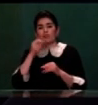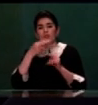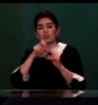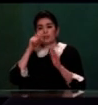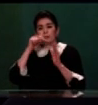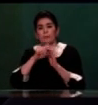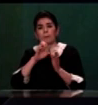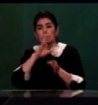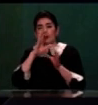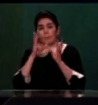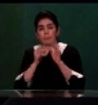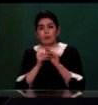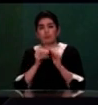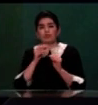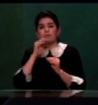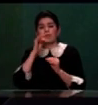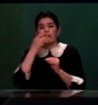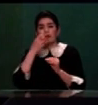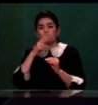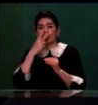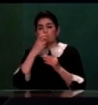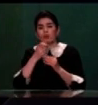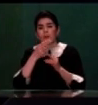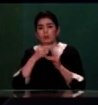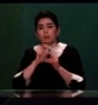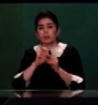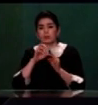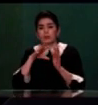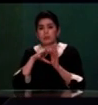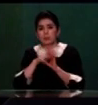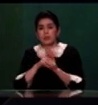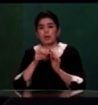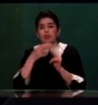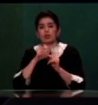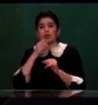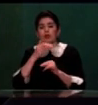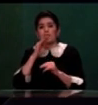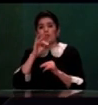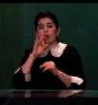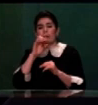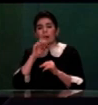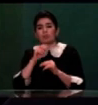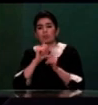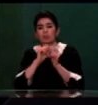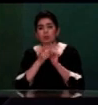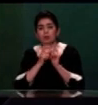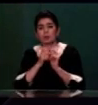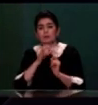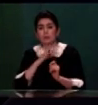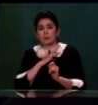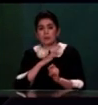Papkaning ichidagi barcha, demak, fayllar ko'rinmas holga kelgan, ya'ni uni formatini